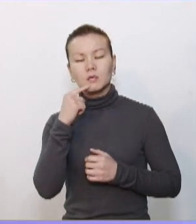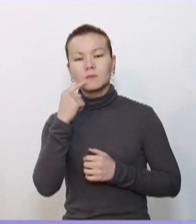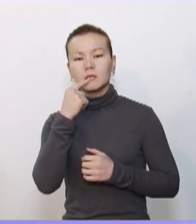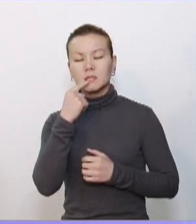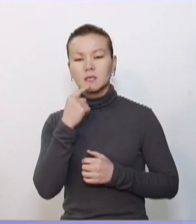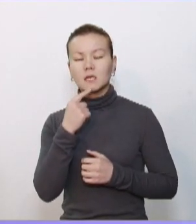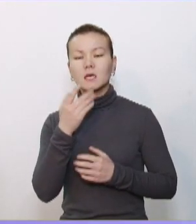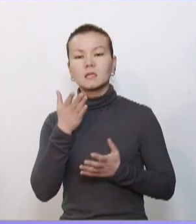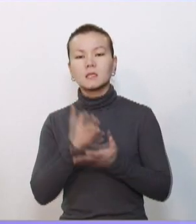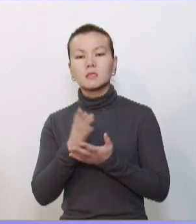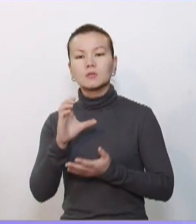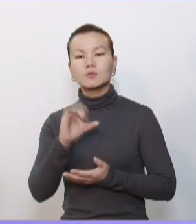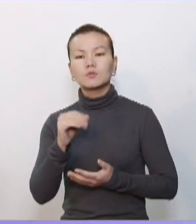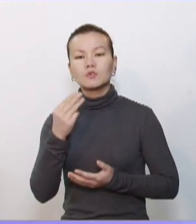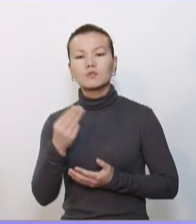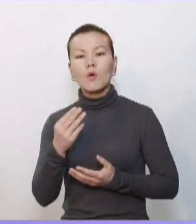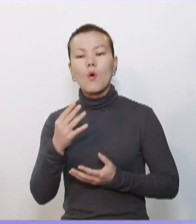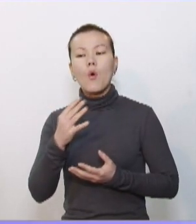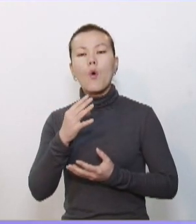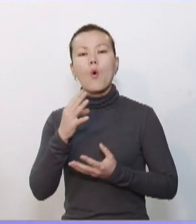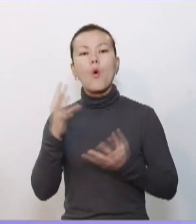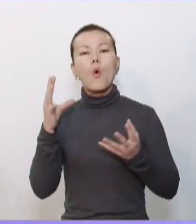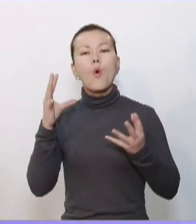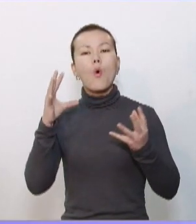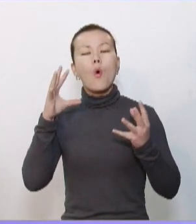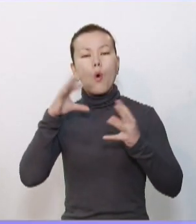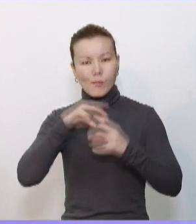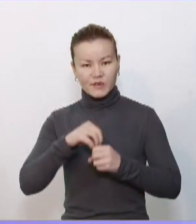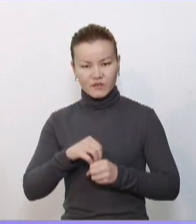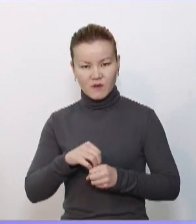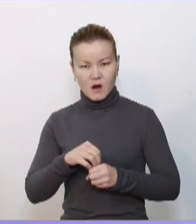есть существительные общего рода.